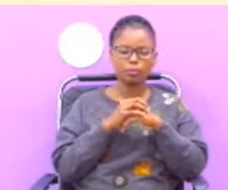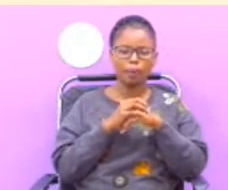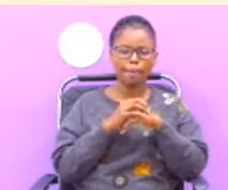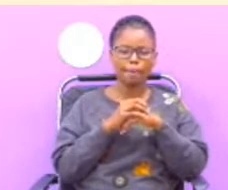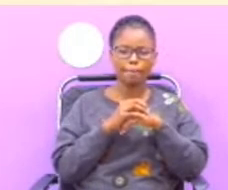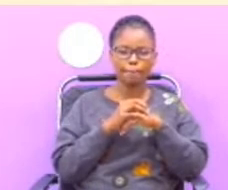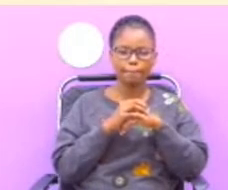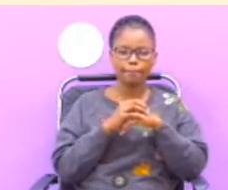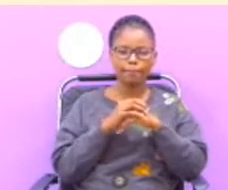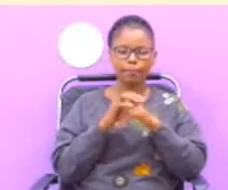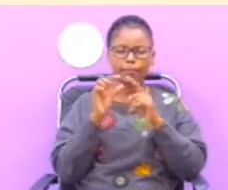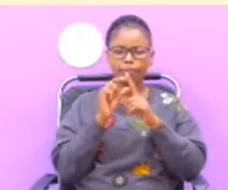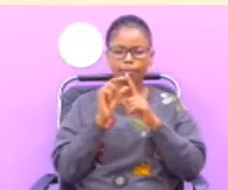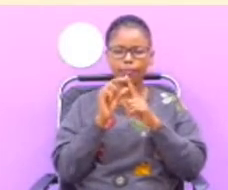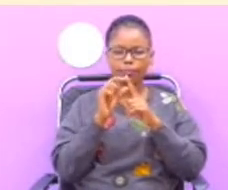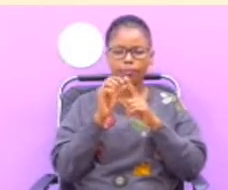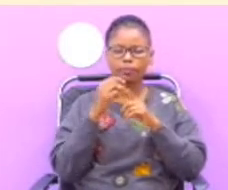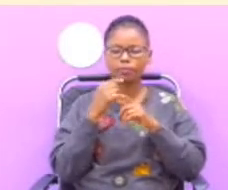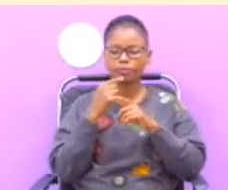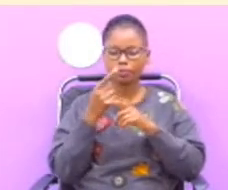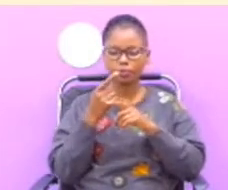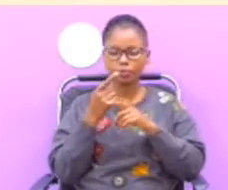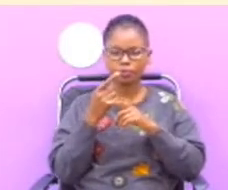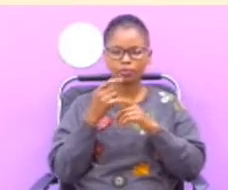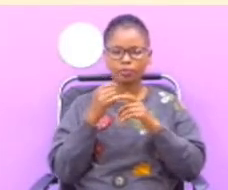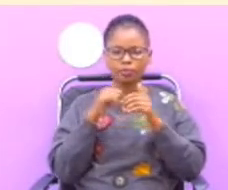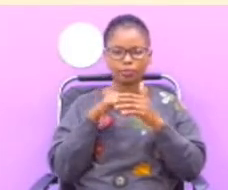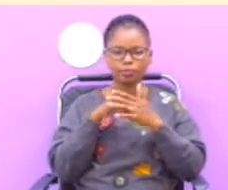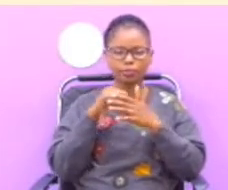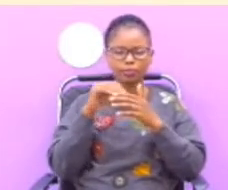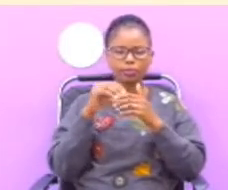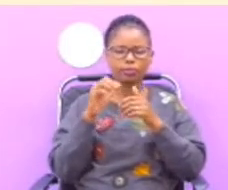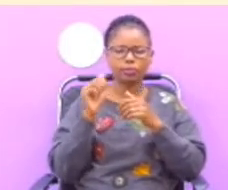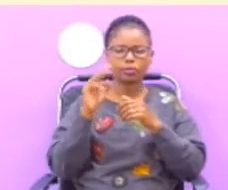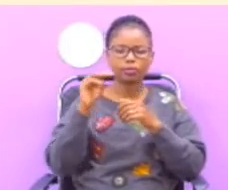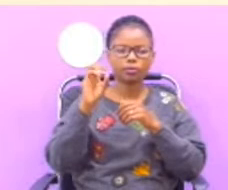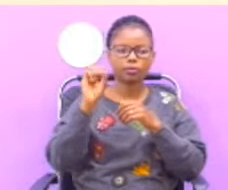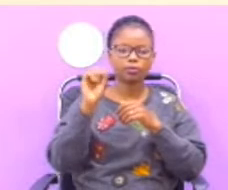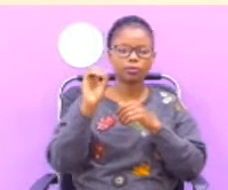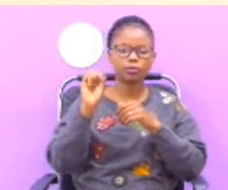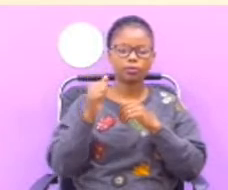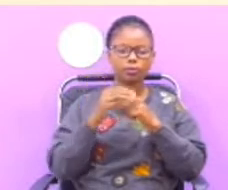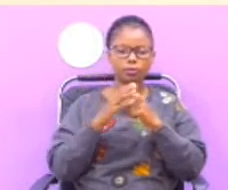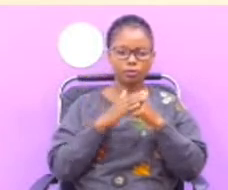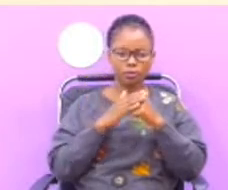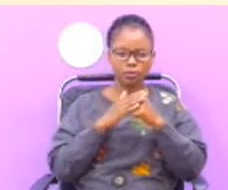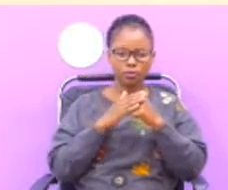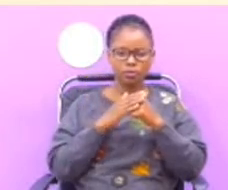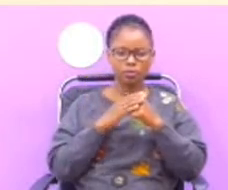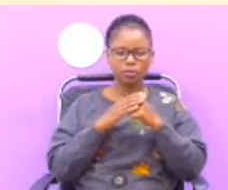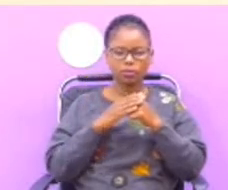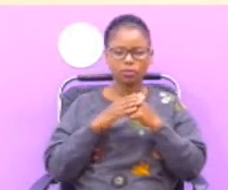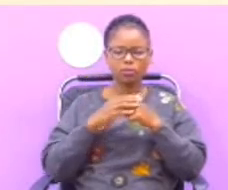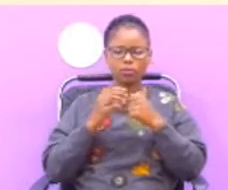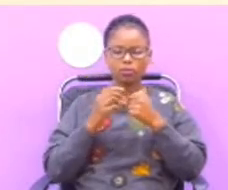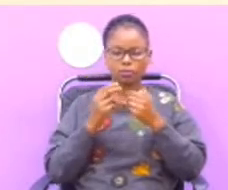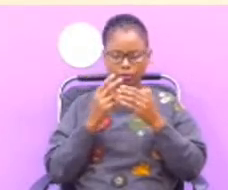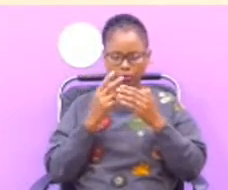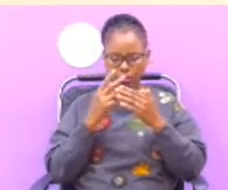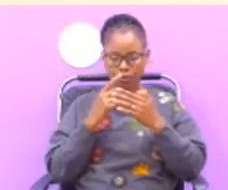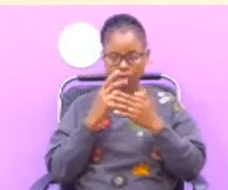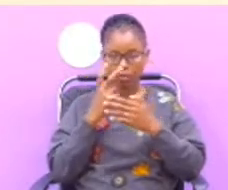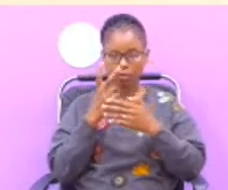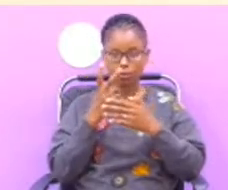mandĩko makoiga thĩiniĩ wa Amosi kenda mũrũ na mwarĩ wa ithe witũ nĩndeyoneire mwathani